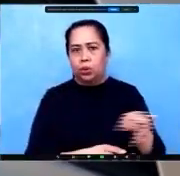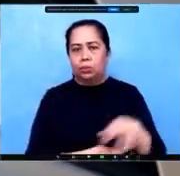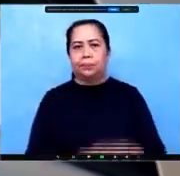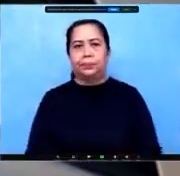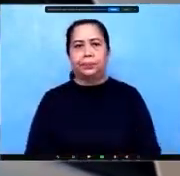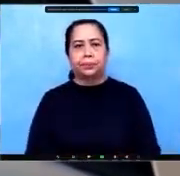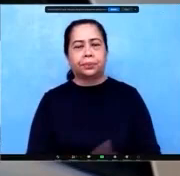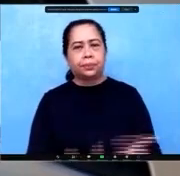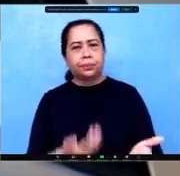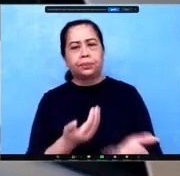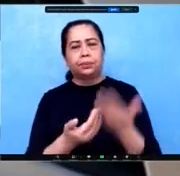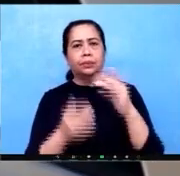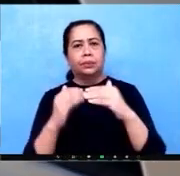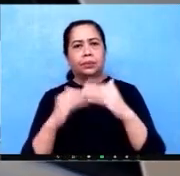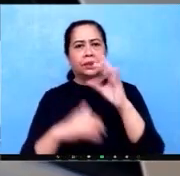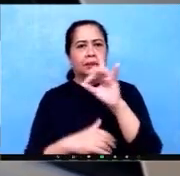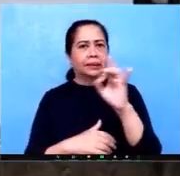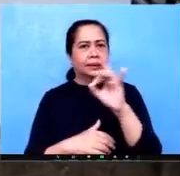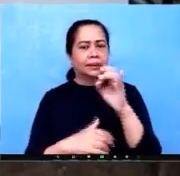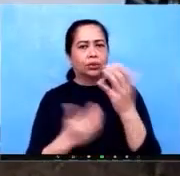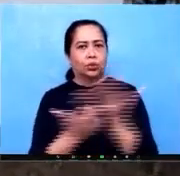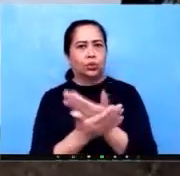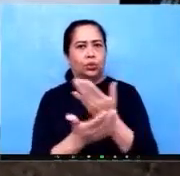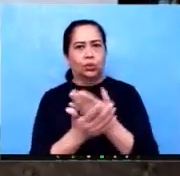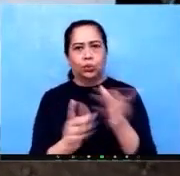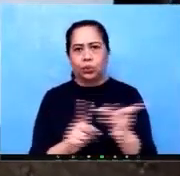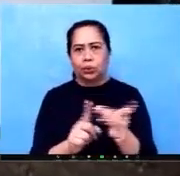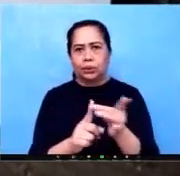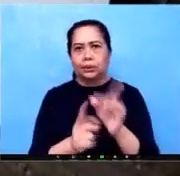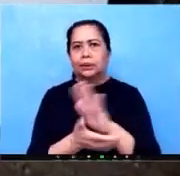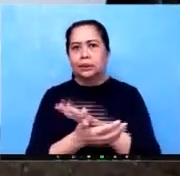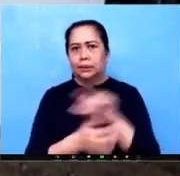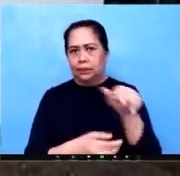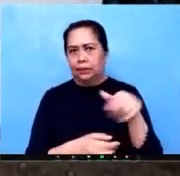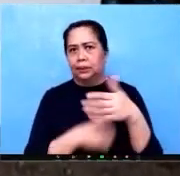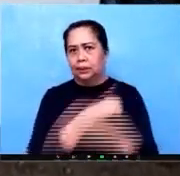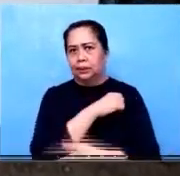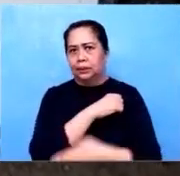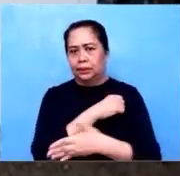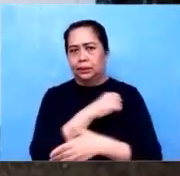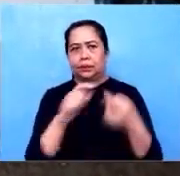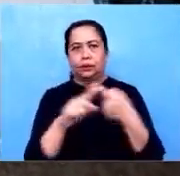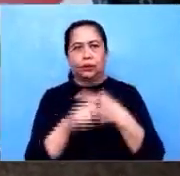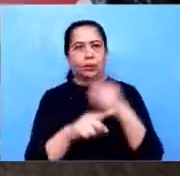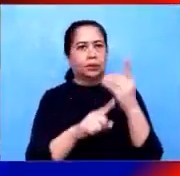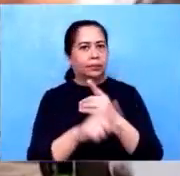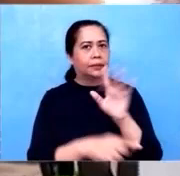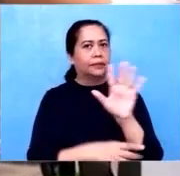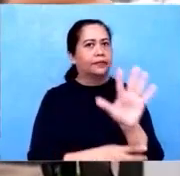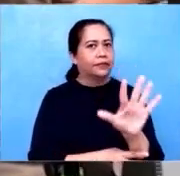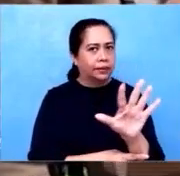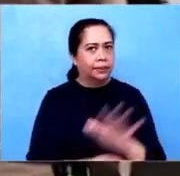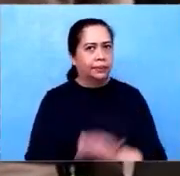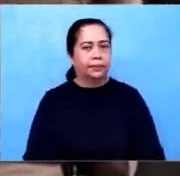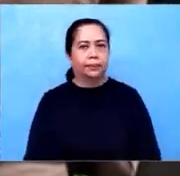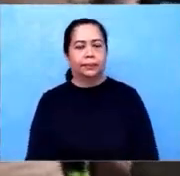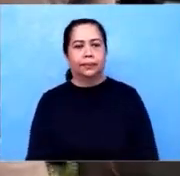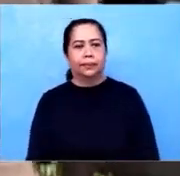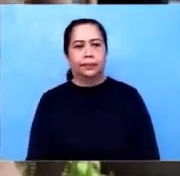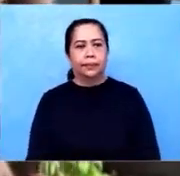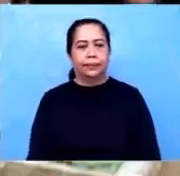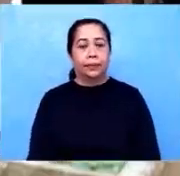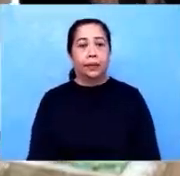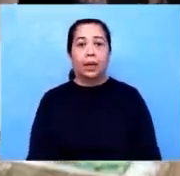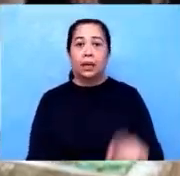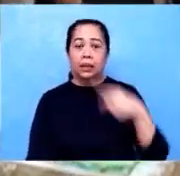mahigit 800 ang mga bagong COVID cases sa kanilang bansa mula noong December 5. Sa Thailand